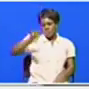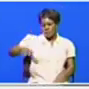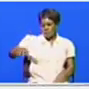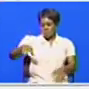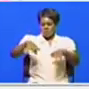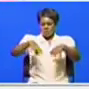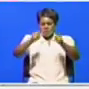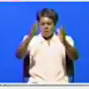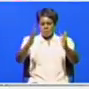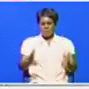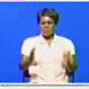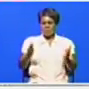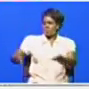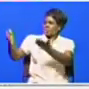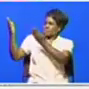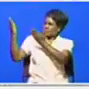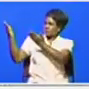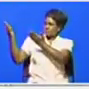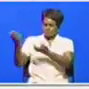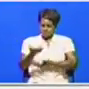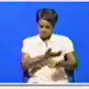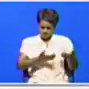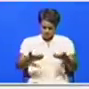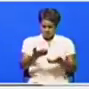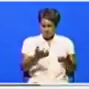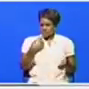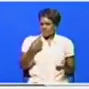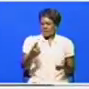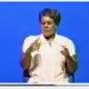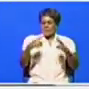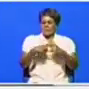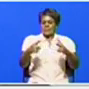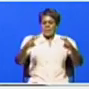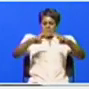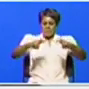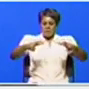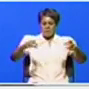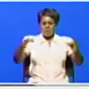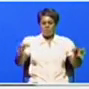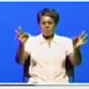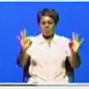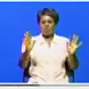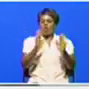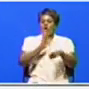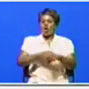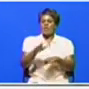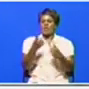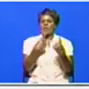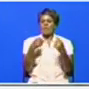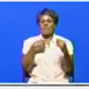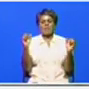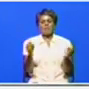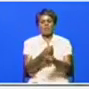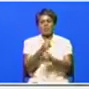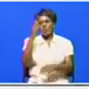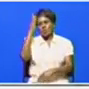Mwenyekiti wa Tume ya Uwiano na Utangamano Francis Ole Kaparo anasema wameanzisha uchunguzi rasmi kuhusiana na semi hizo. I can't know